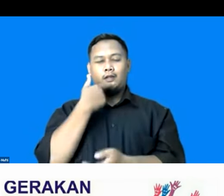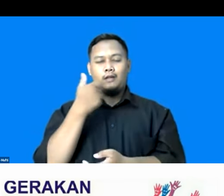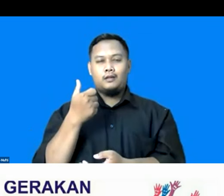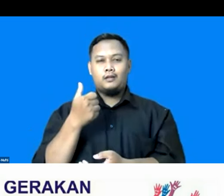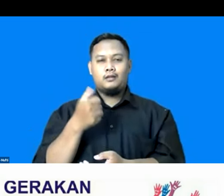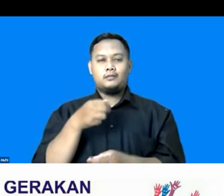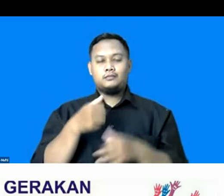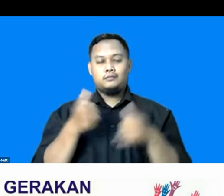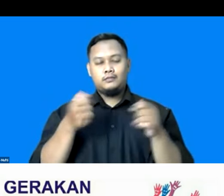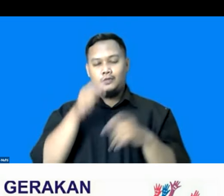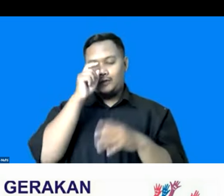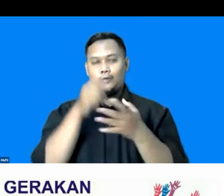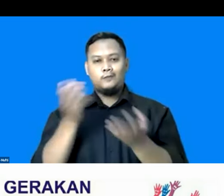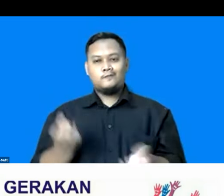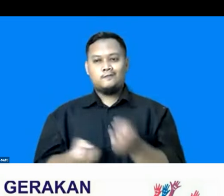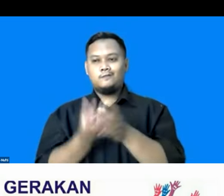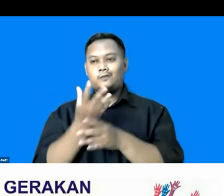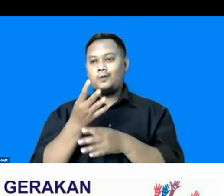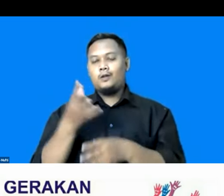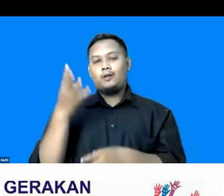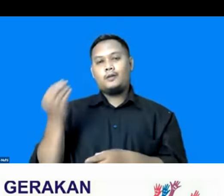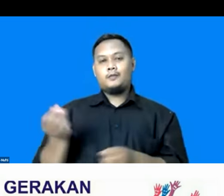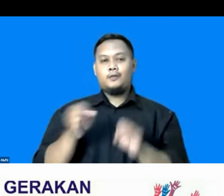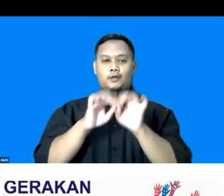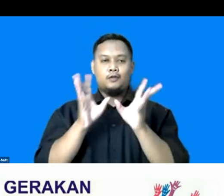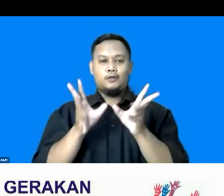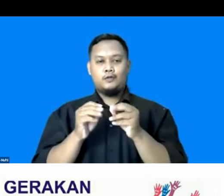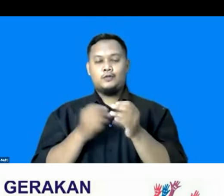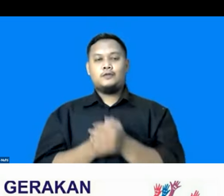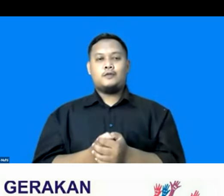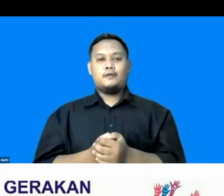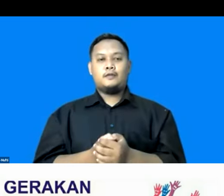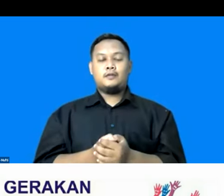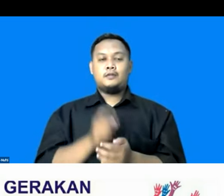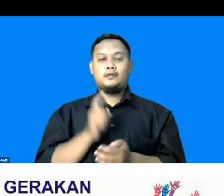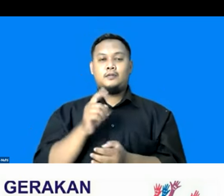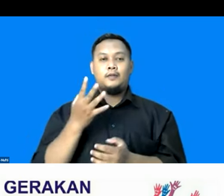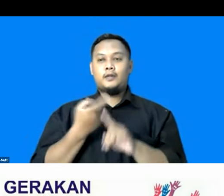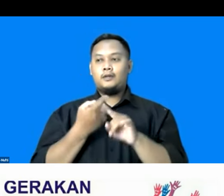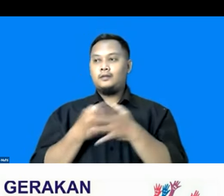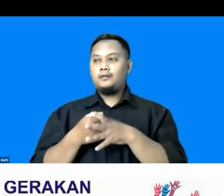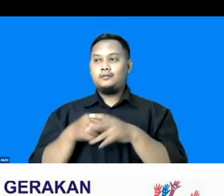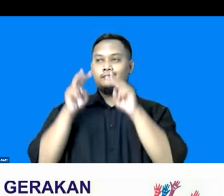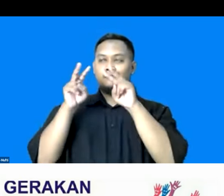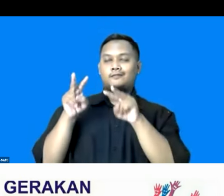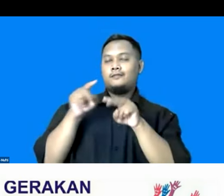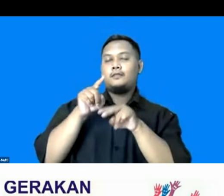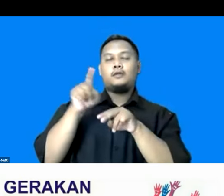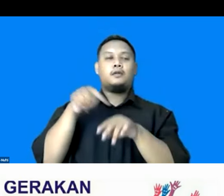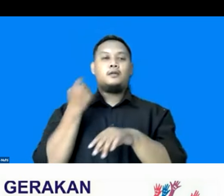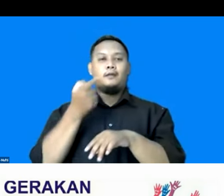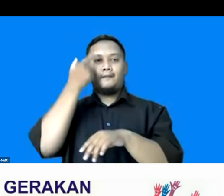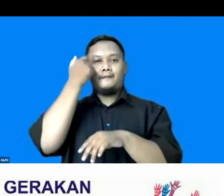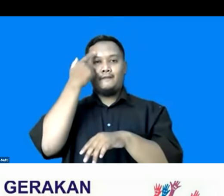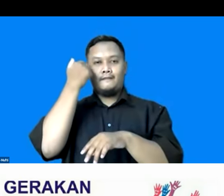dalam mewujudkan desa yang inklusif maupun sekolah yang inklusif, gitu ya teman-teman. Karena dari sudut pandang mereka lah kita bisa belajar